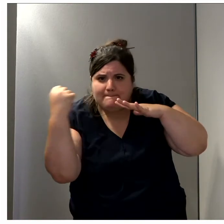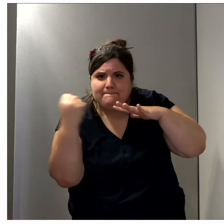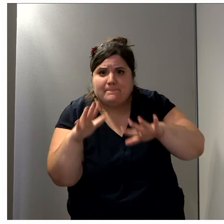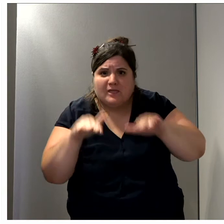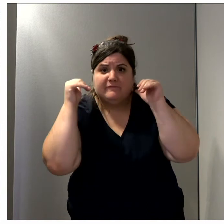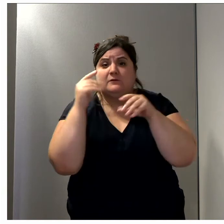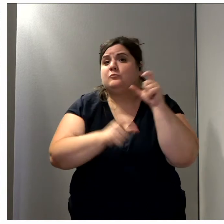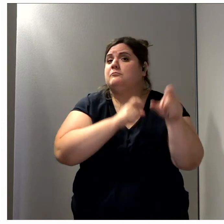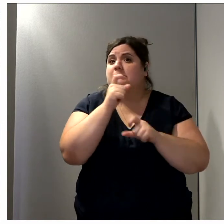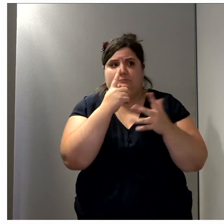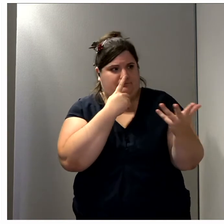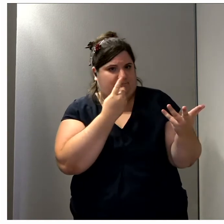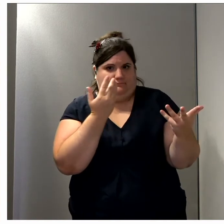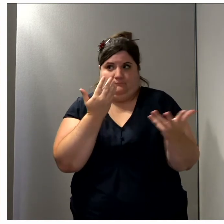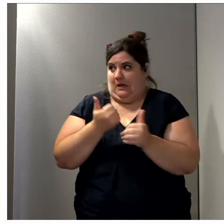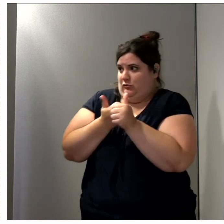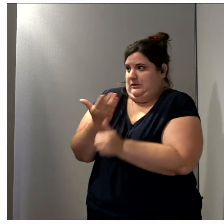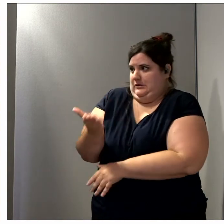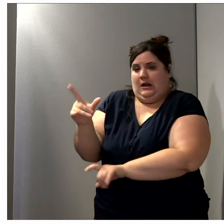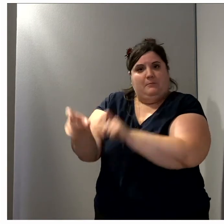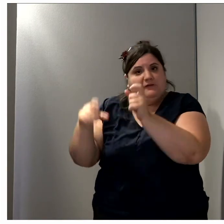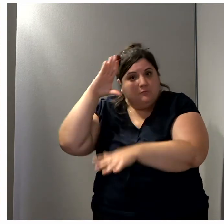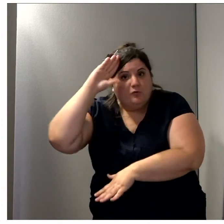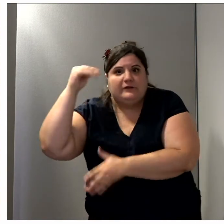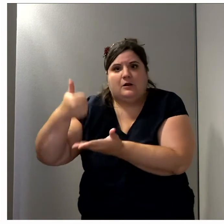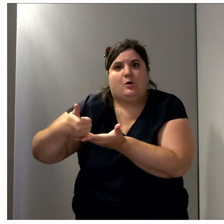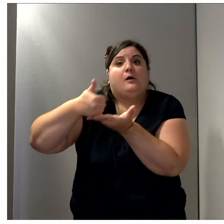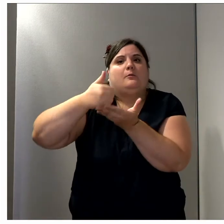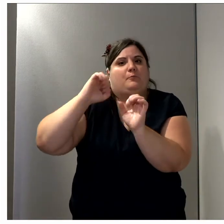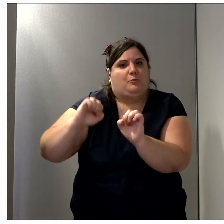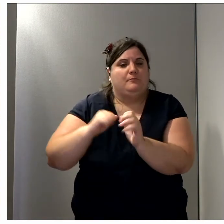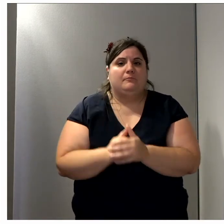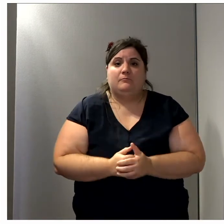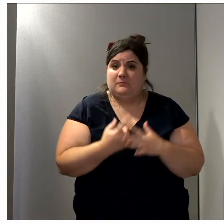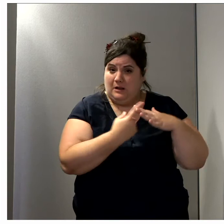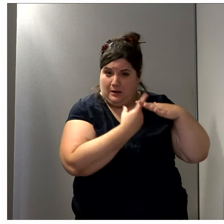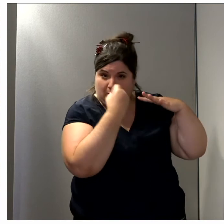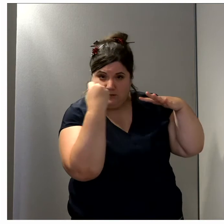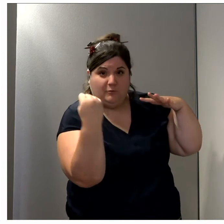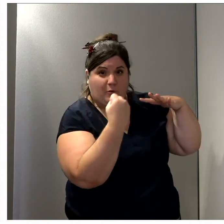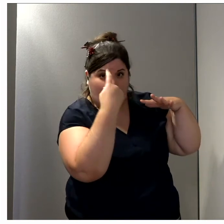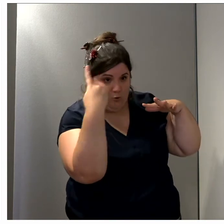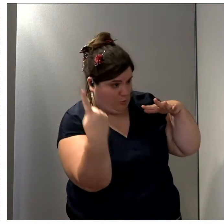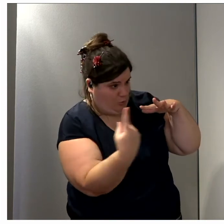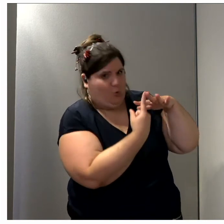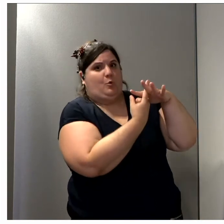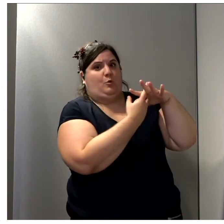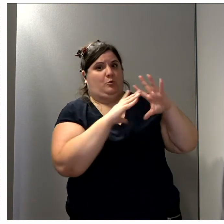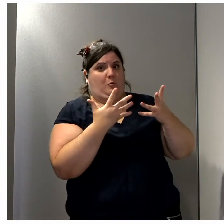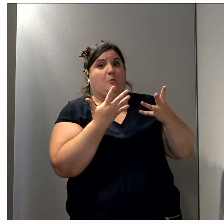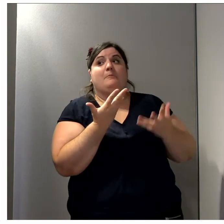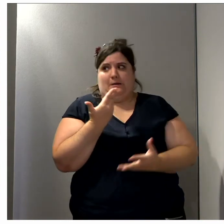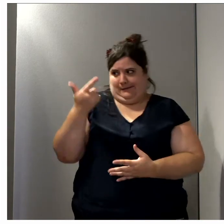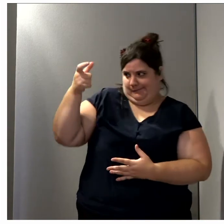est dépendante de cette aide humaine. L'isolement ne sera rompu que parce qu'une personne